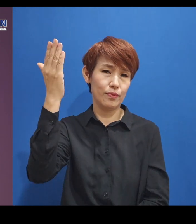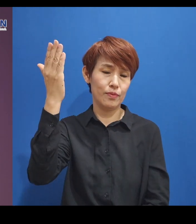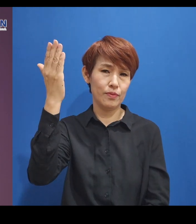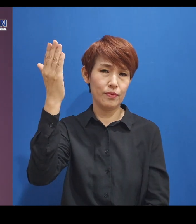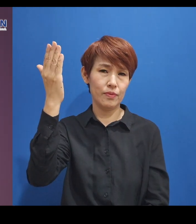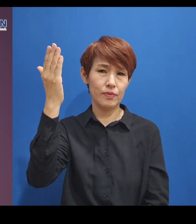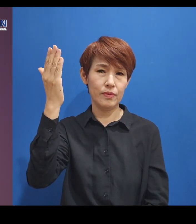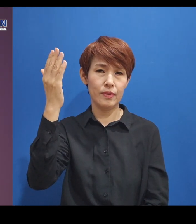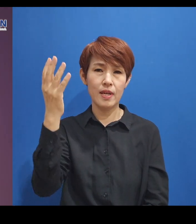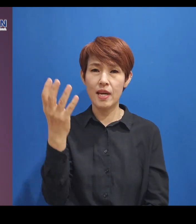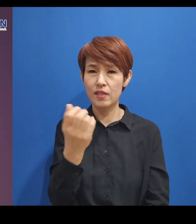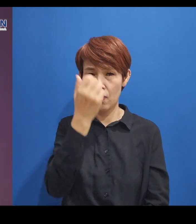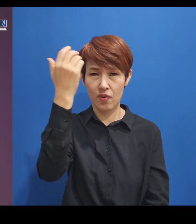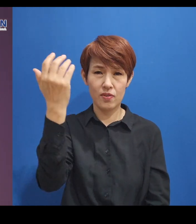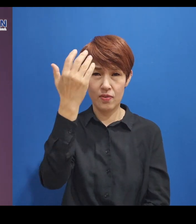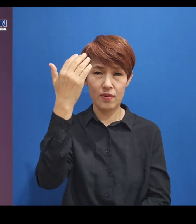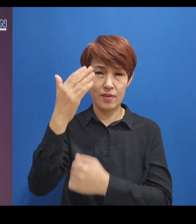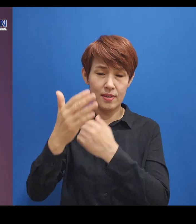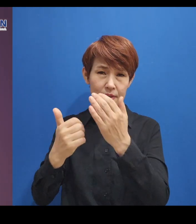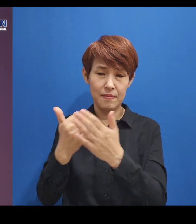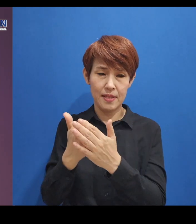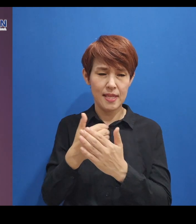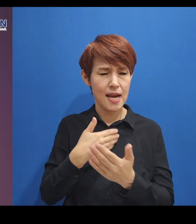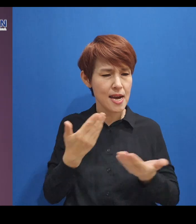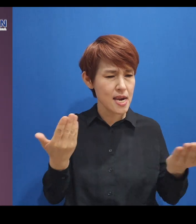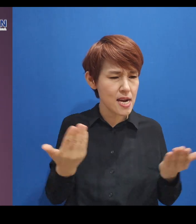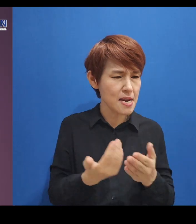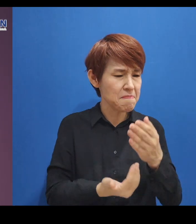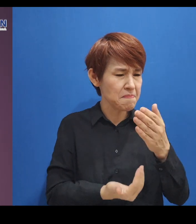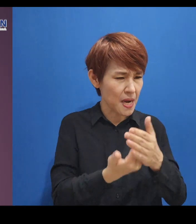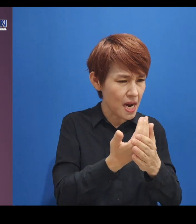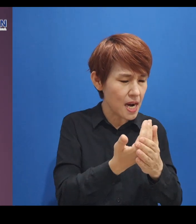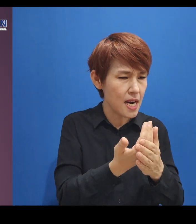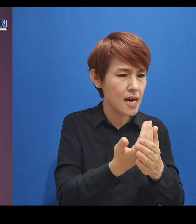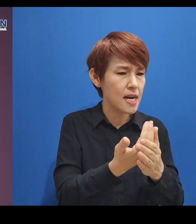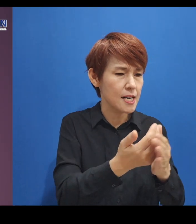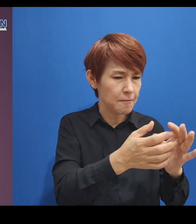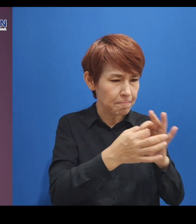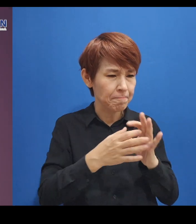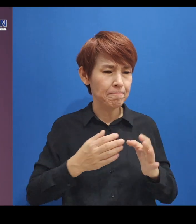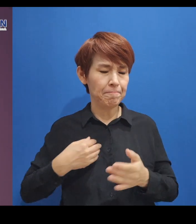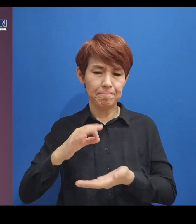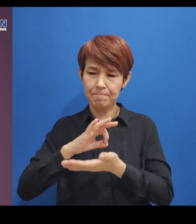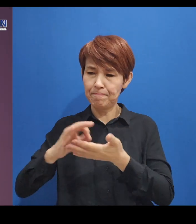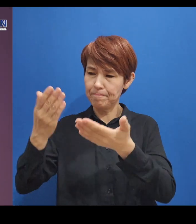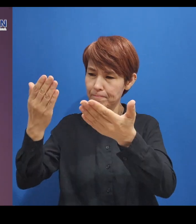내 옆에서 어떤 일들이 일어나게 하시고 이 일들을 통해 나를 사용해 가시는 그분,